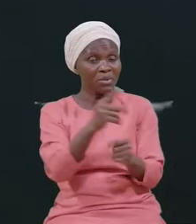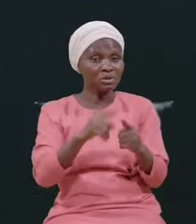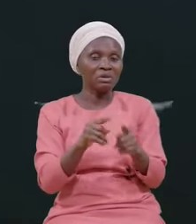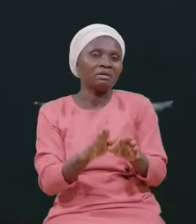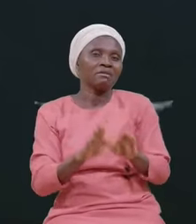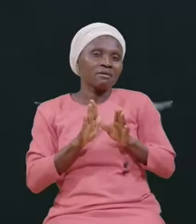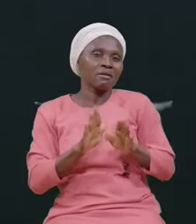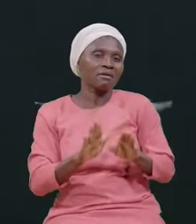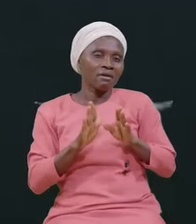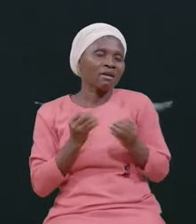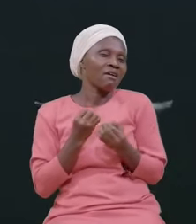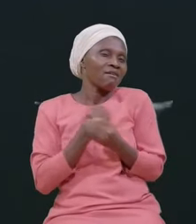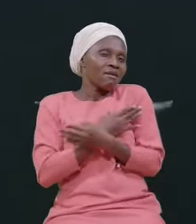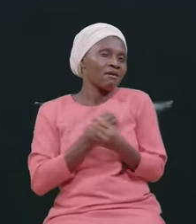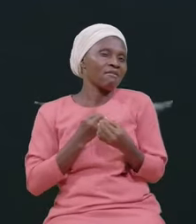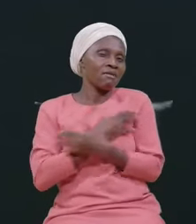peur à tout moment.